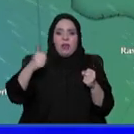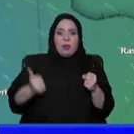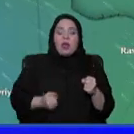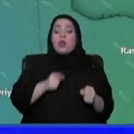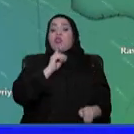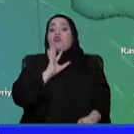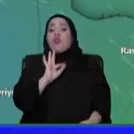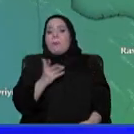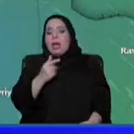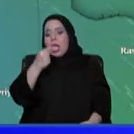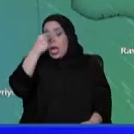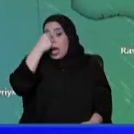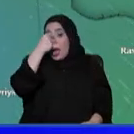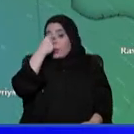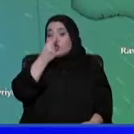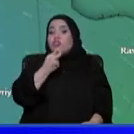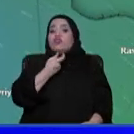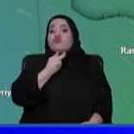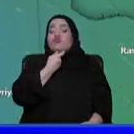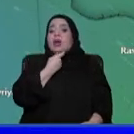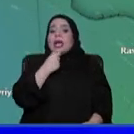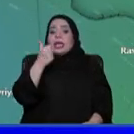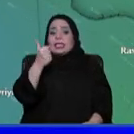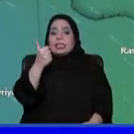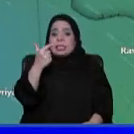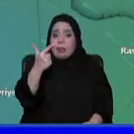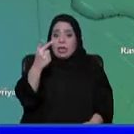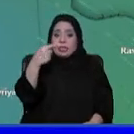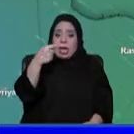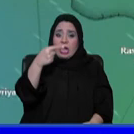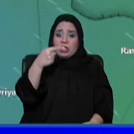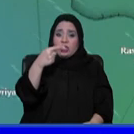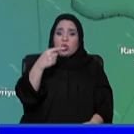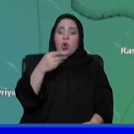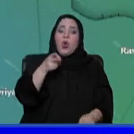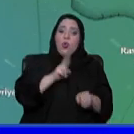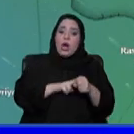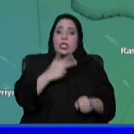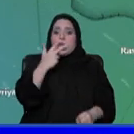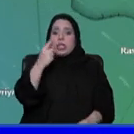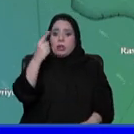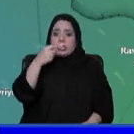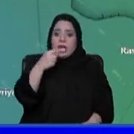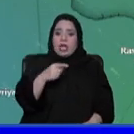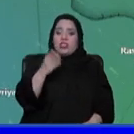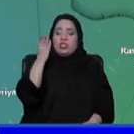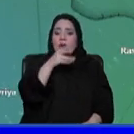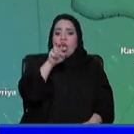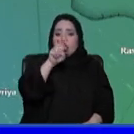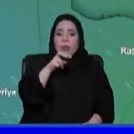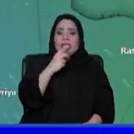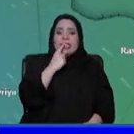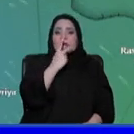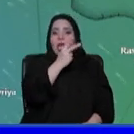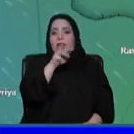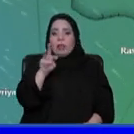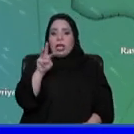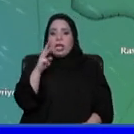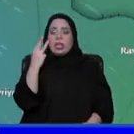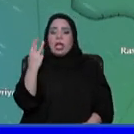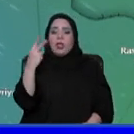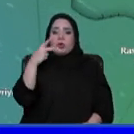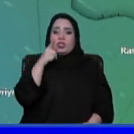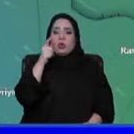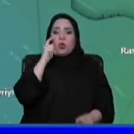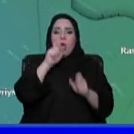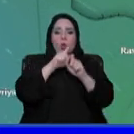قد يصل تاثيرها الى المملكه احيانا خلال يومي الخميس والجمعه السابع عشر والثامن عشر من اغسطس الجاري